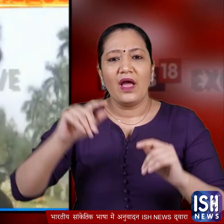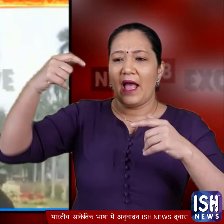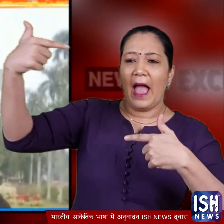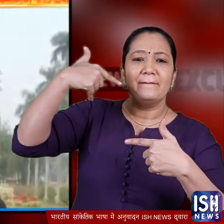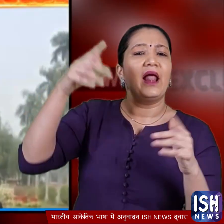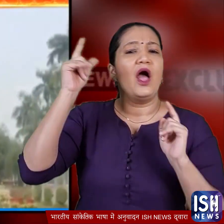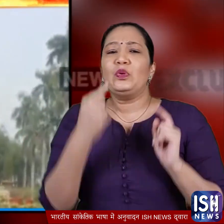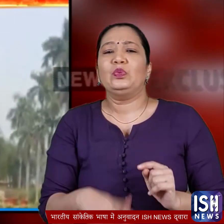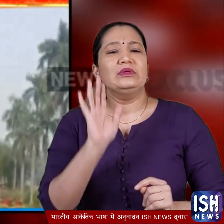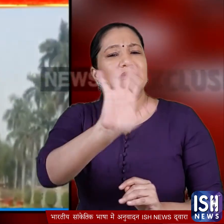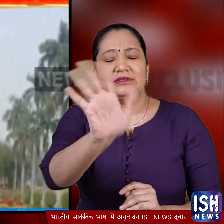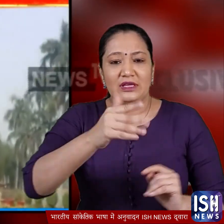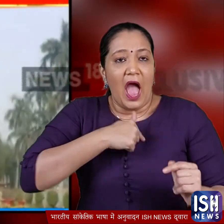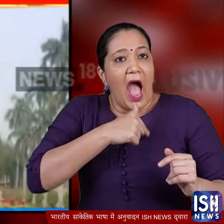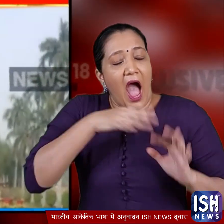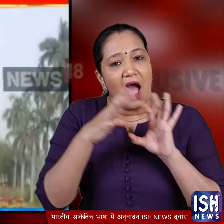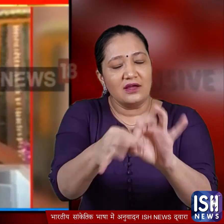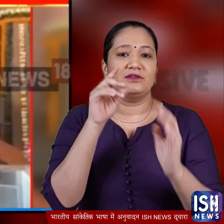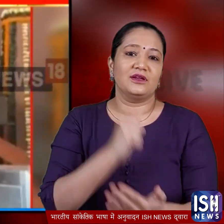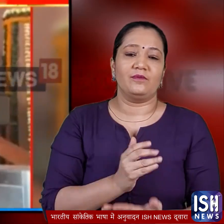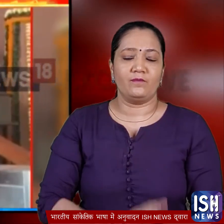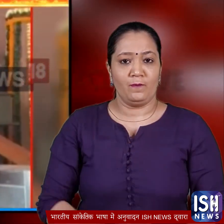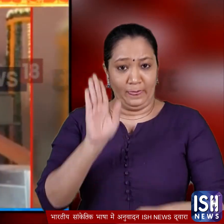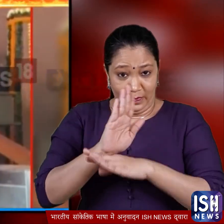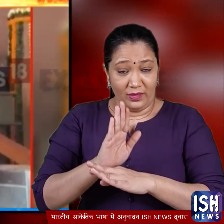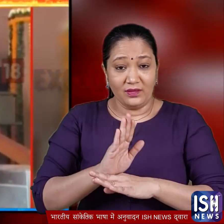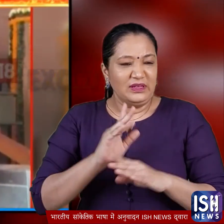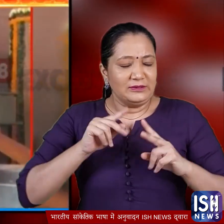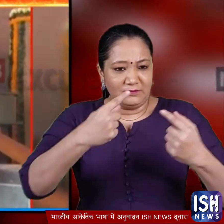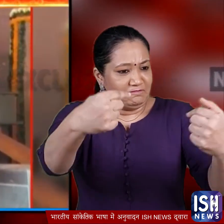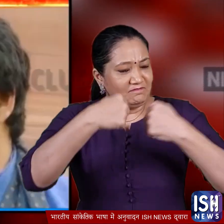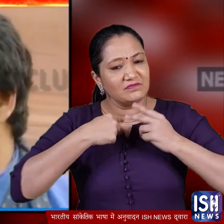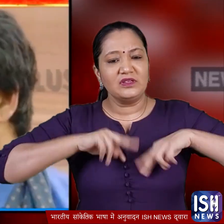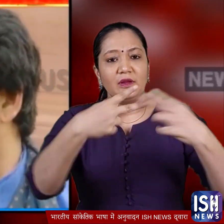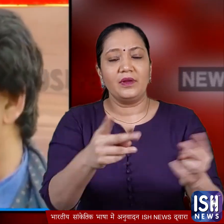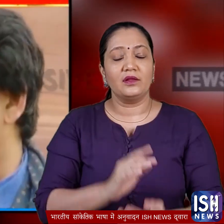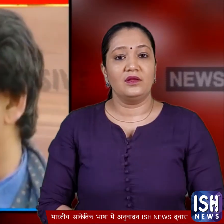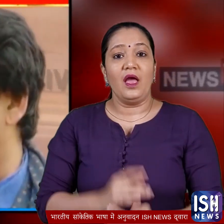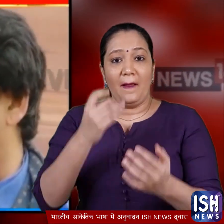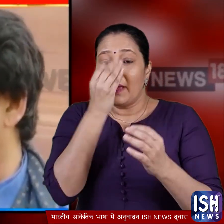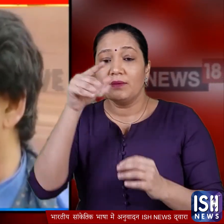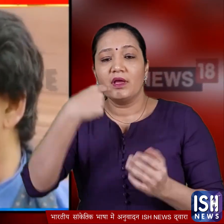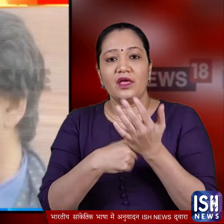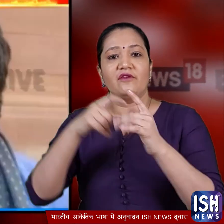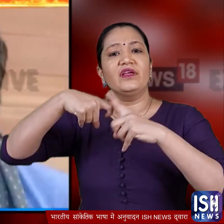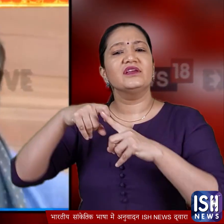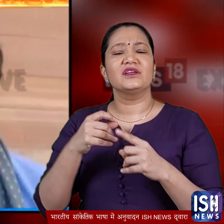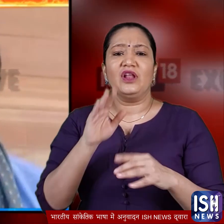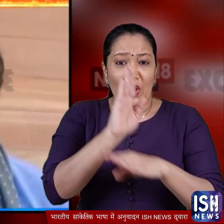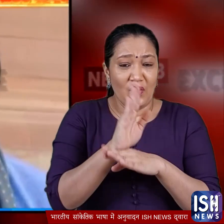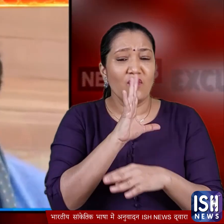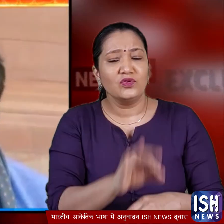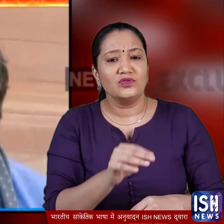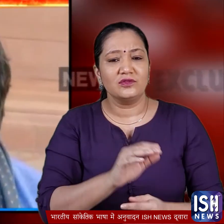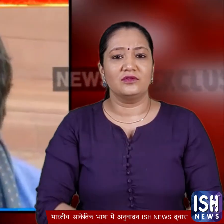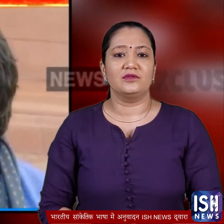वो कैमरे की आंखों के लिए नहीं होता है, वो दिल से होना चाहिए। कांग्रेस के इस हमले पर पलटवार करने के लिए बीजेपी सांसद रवि किशन सामने आए। कांग्रेस को तो